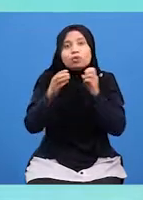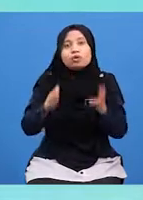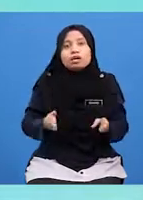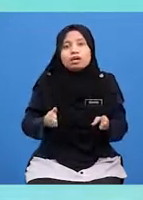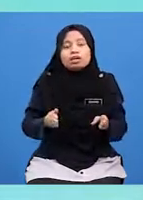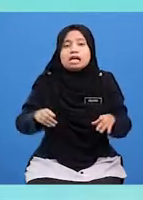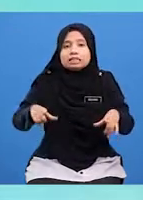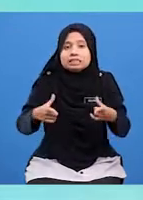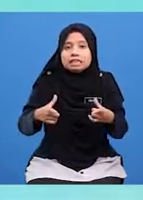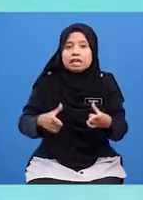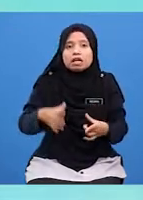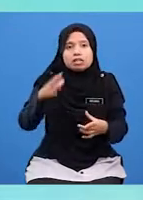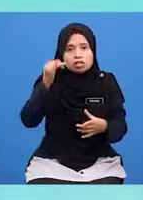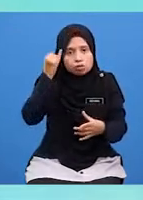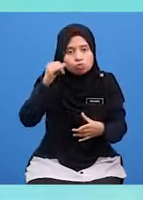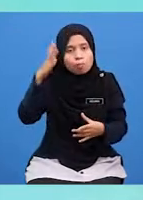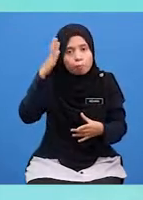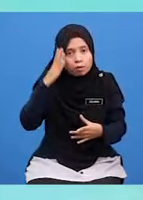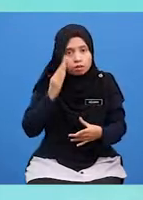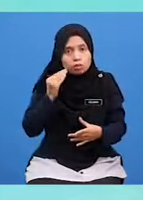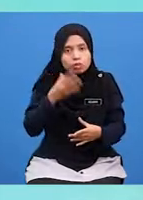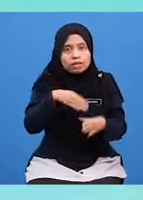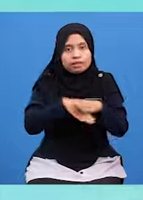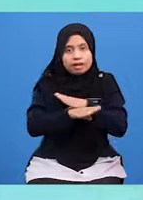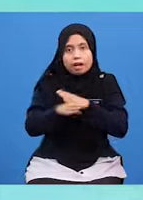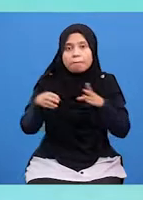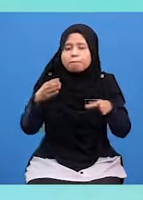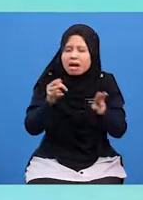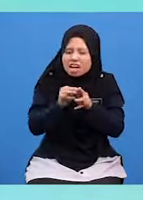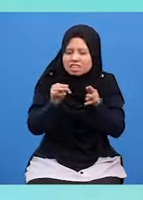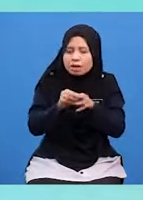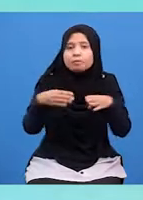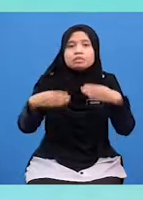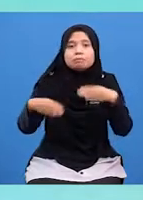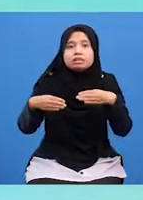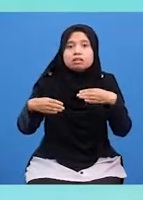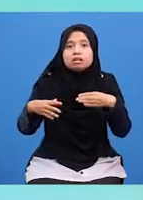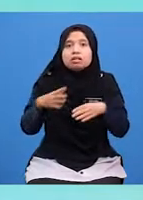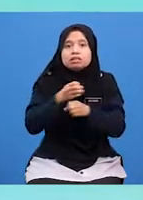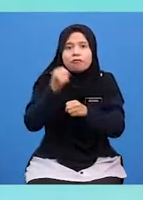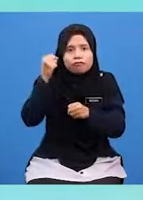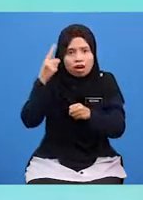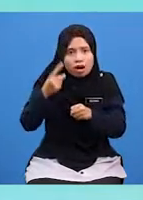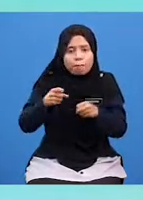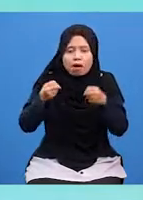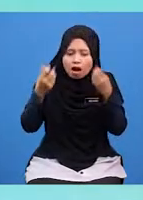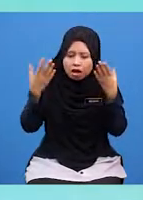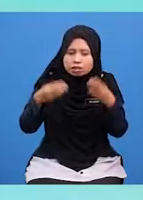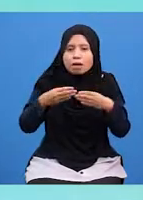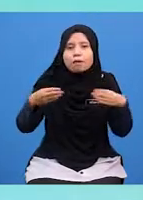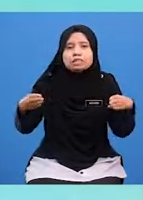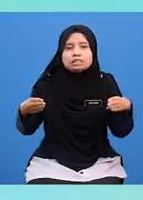orang selain berilmu pengetahuan dalam pelbagai bidang serta menguasai pelbagai